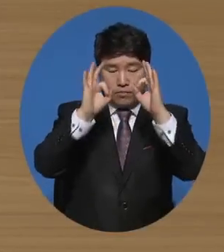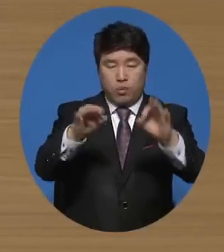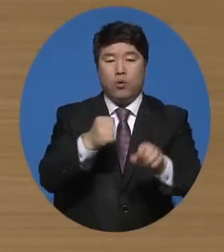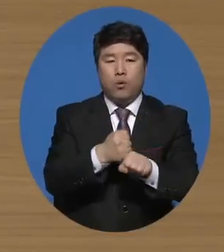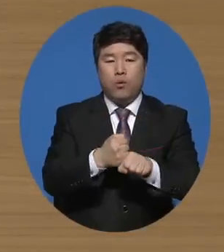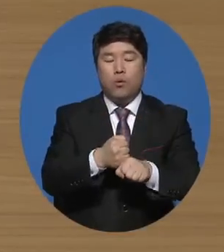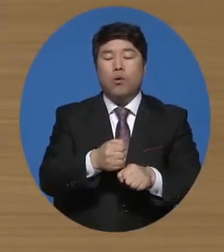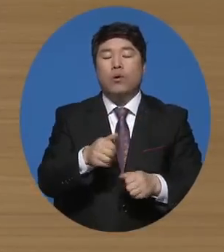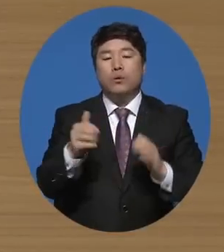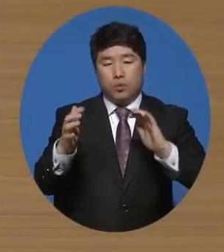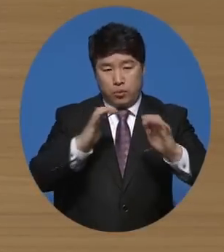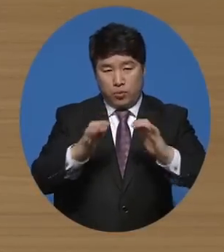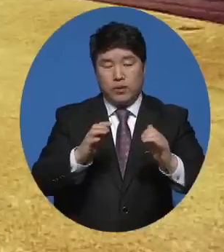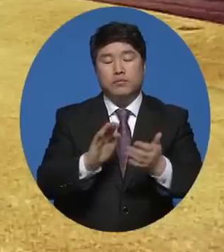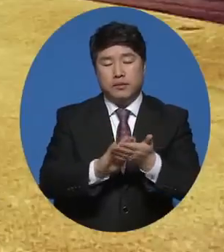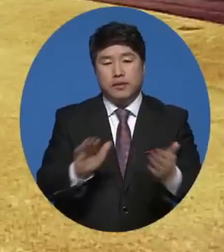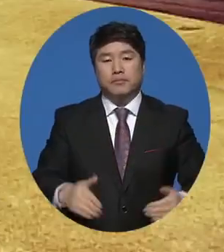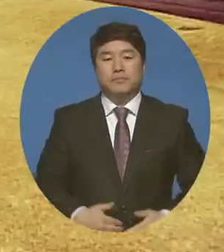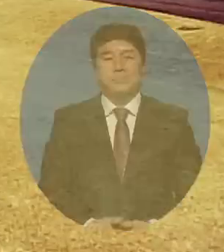이어가도록